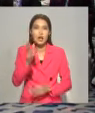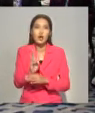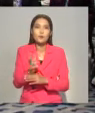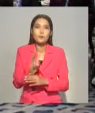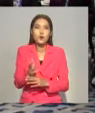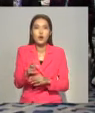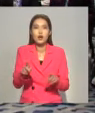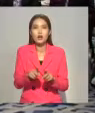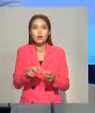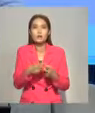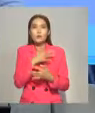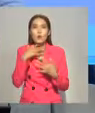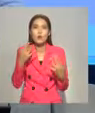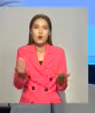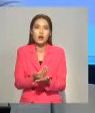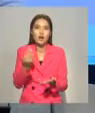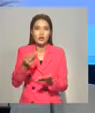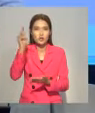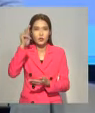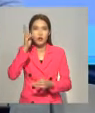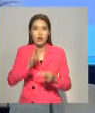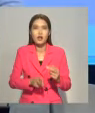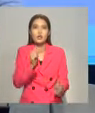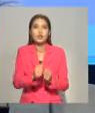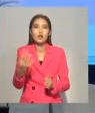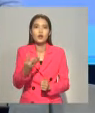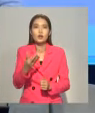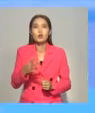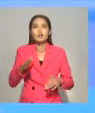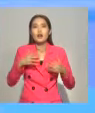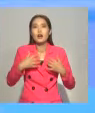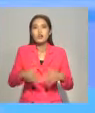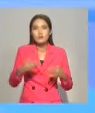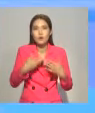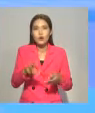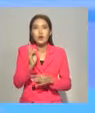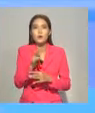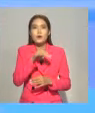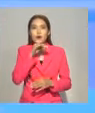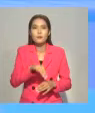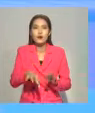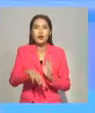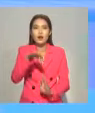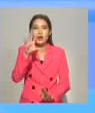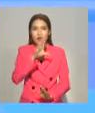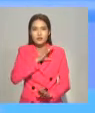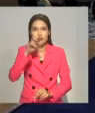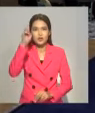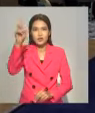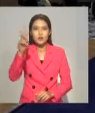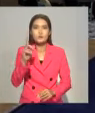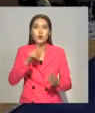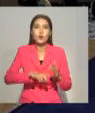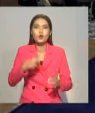мұғалім мәртебесі көтеріліп келеді. Биыл оқу бітірген әрбір төртінші түлек педагогикалық мамандықты таңдаған. Мемлекеттік грантқа